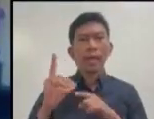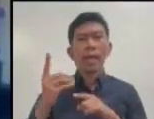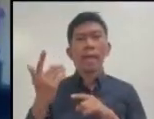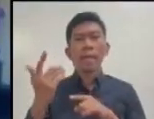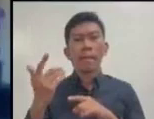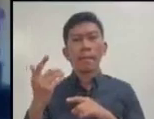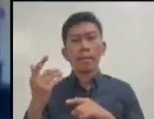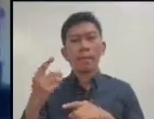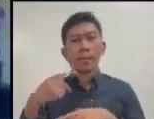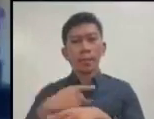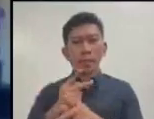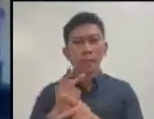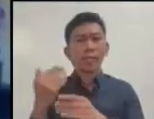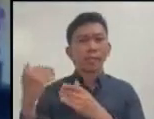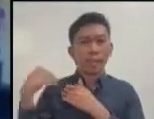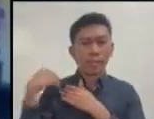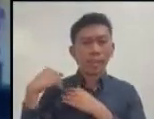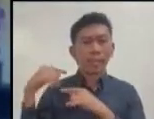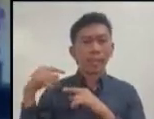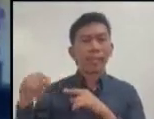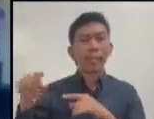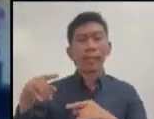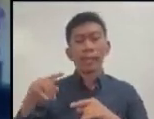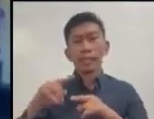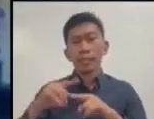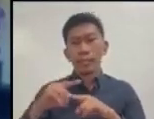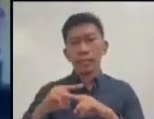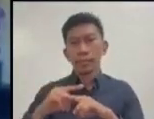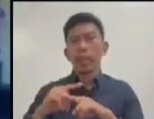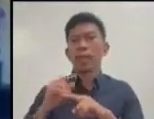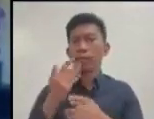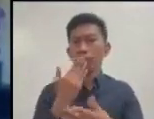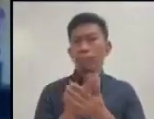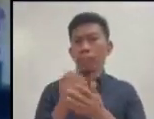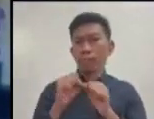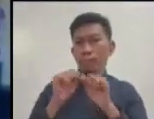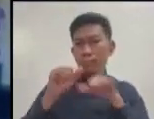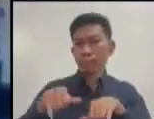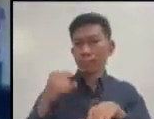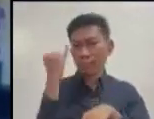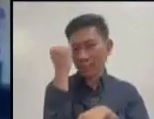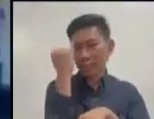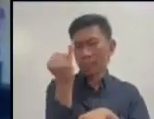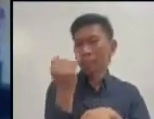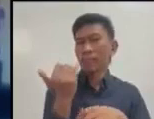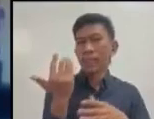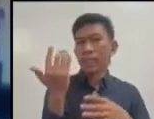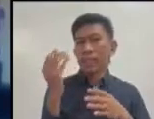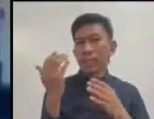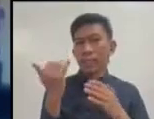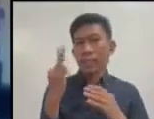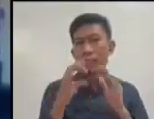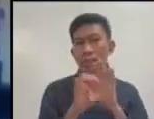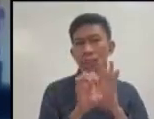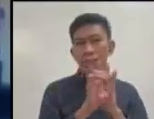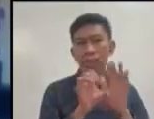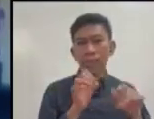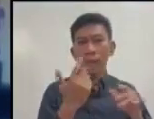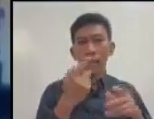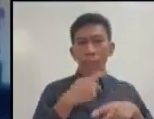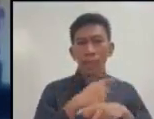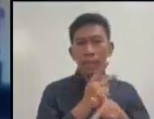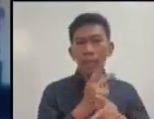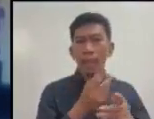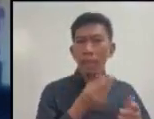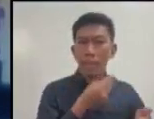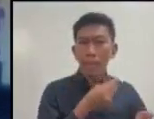Magandang sistema yan na kakailanganin para, sabi nga yung mga produktong binibili natin, ang may pananagutan po pagdating dun